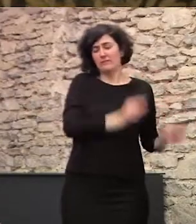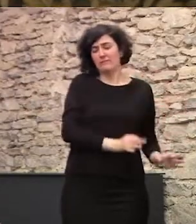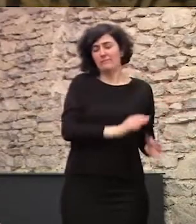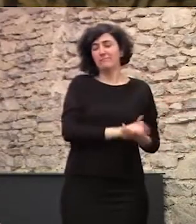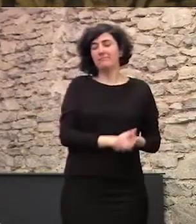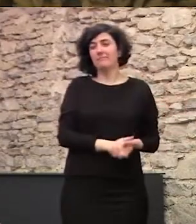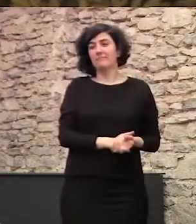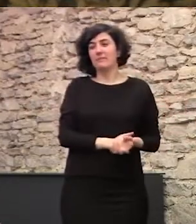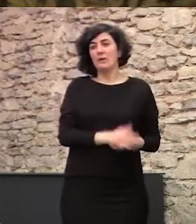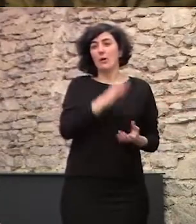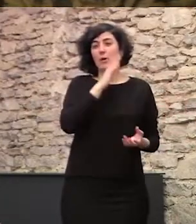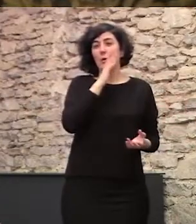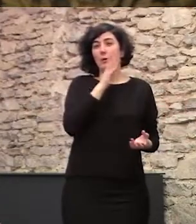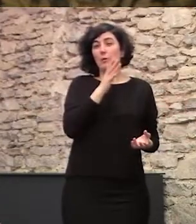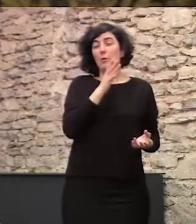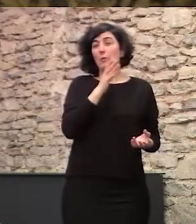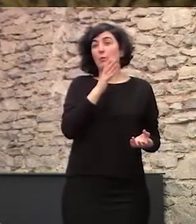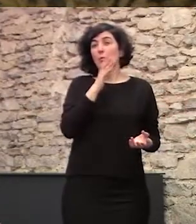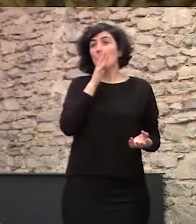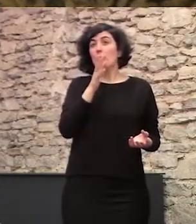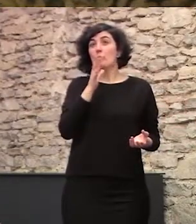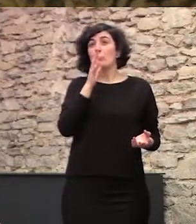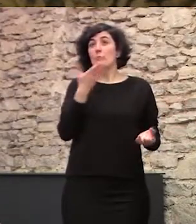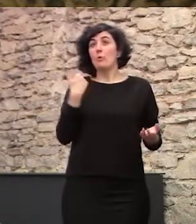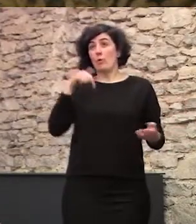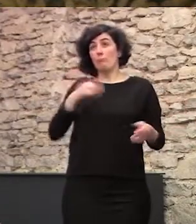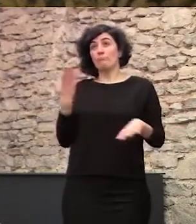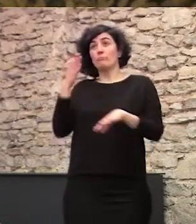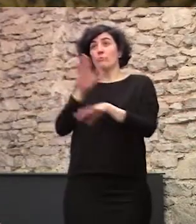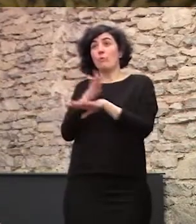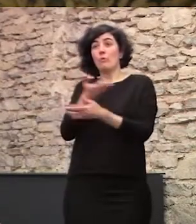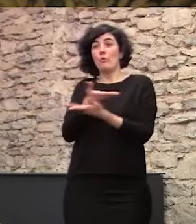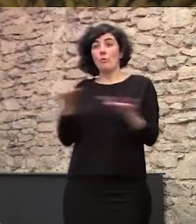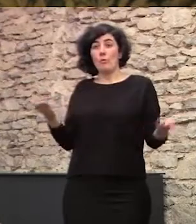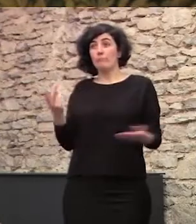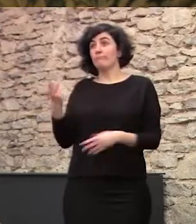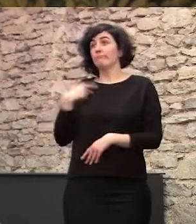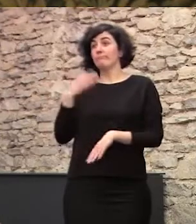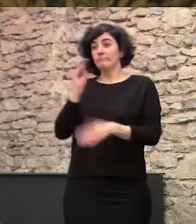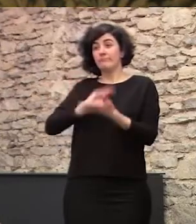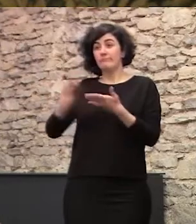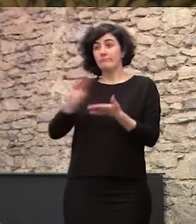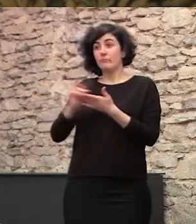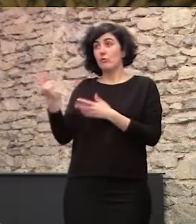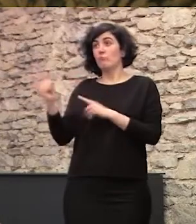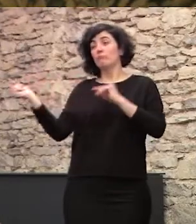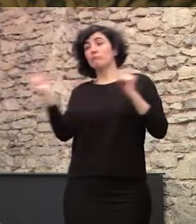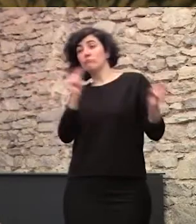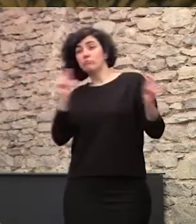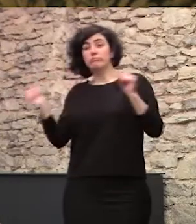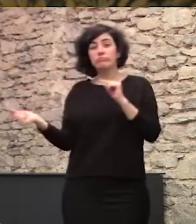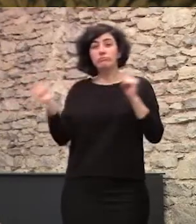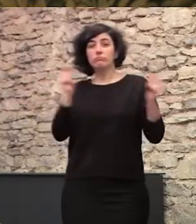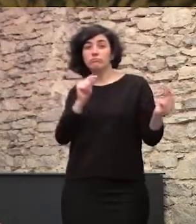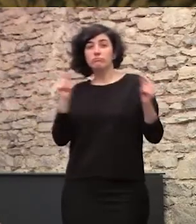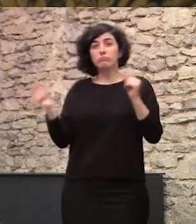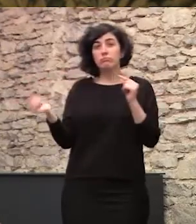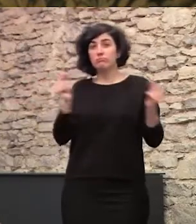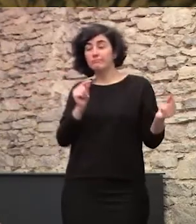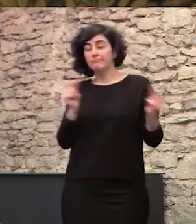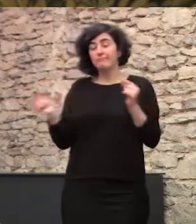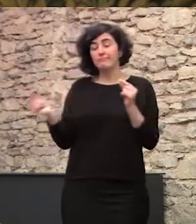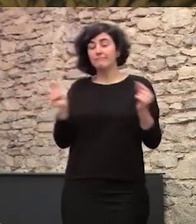atonduko bai du saioa. Naiz eta gaurkoan proposamena zen bi idazleak dialogian, elkarrizketan, dialektikan